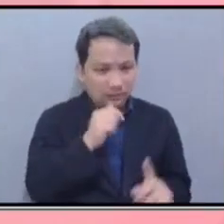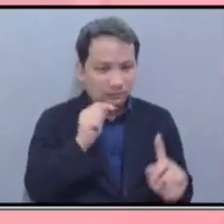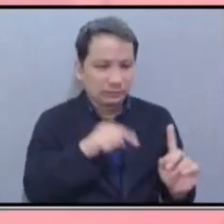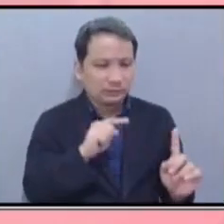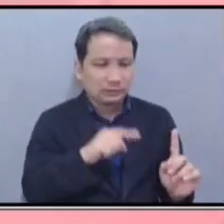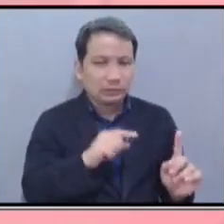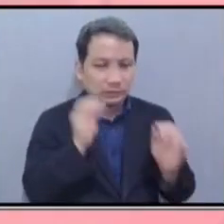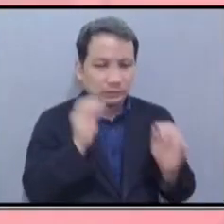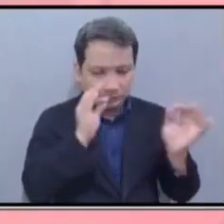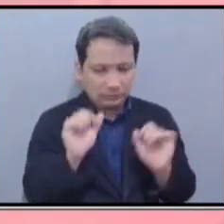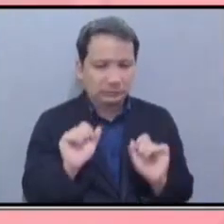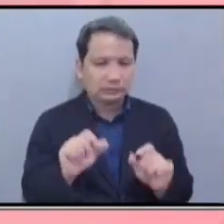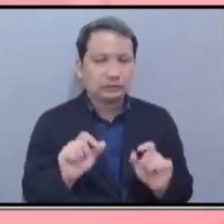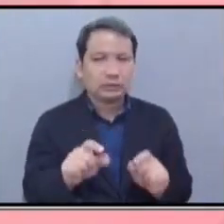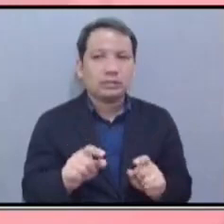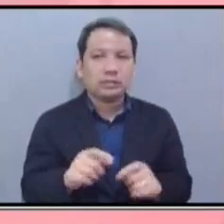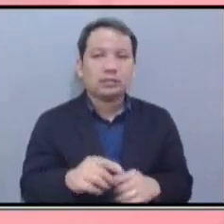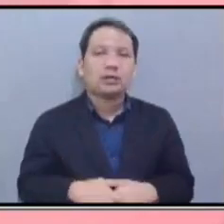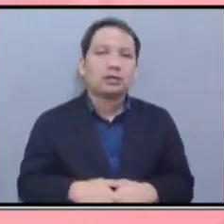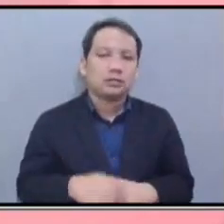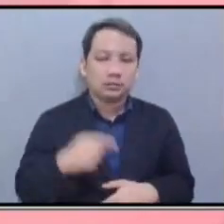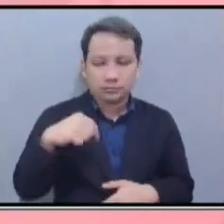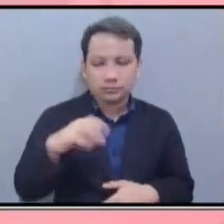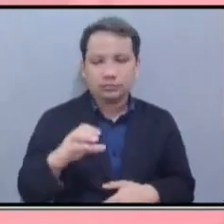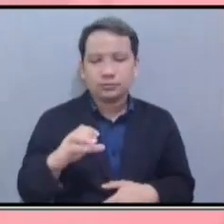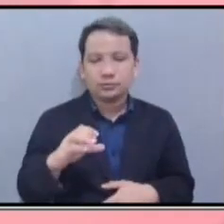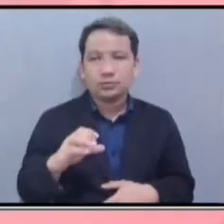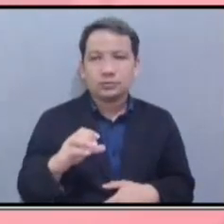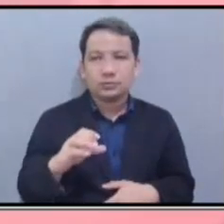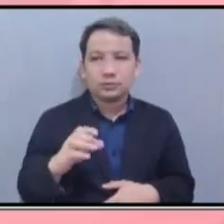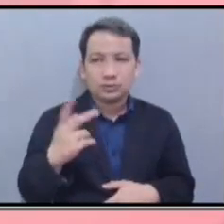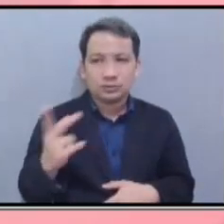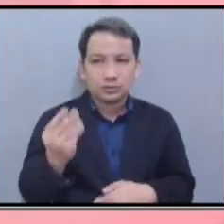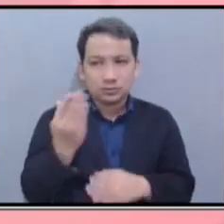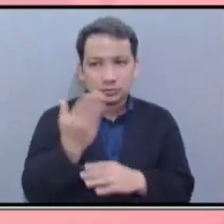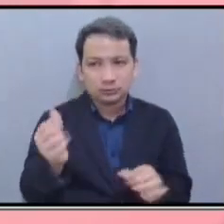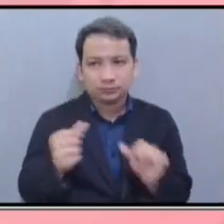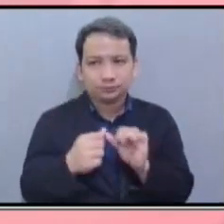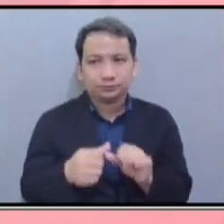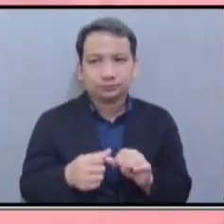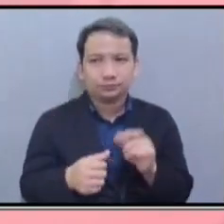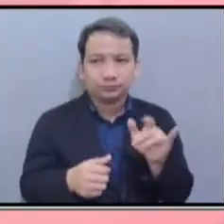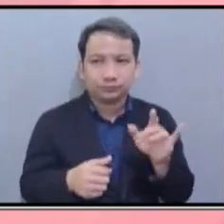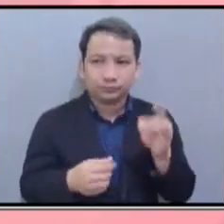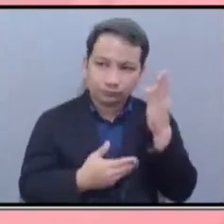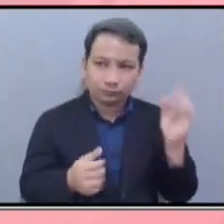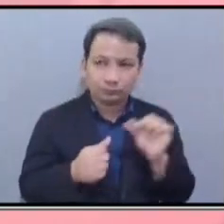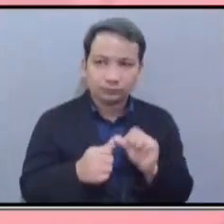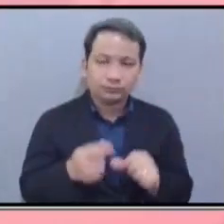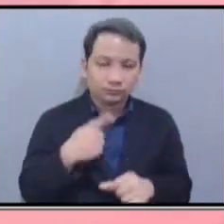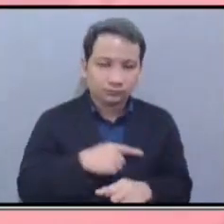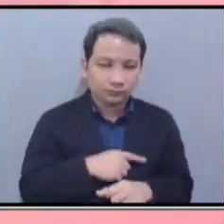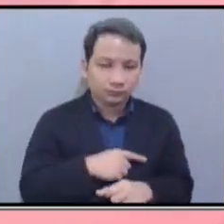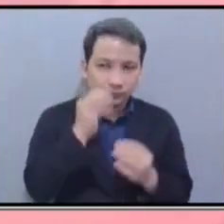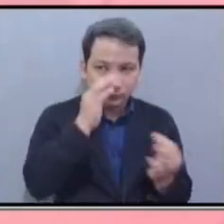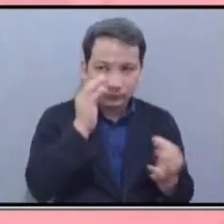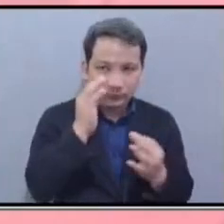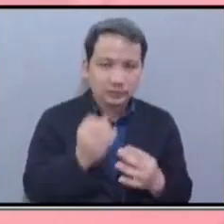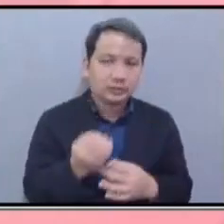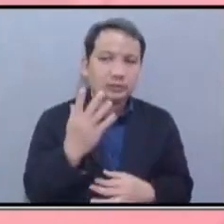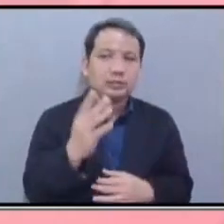pusher. Ayon sa Quezon City Police, nakuhanan ng suspect ng 25 gramo ng hinihinalang shabu na nagkakahalaga